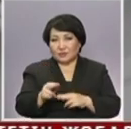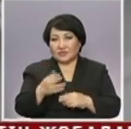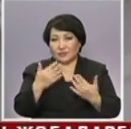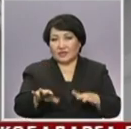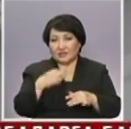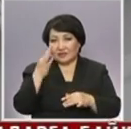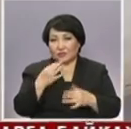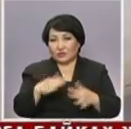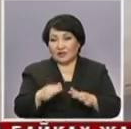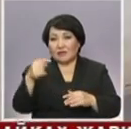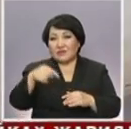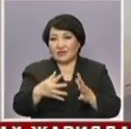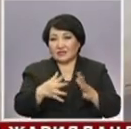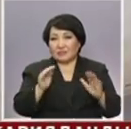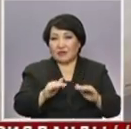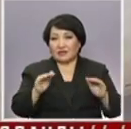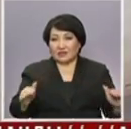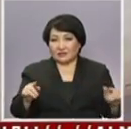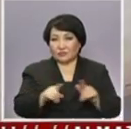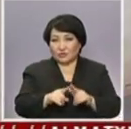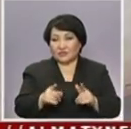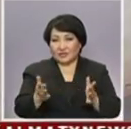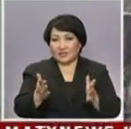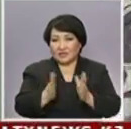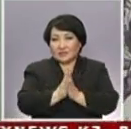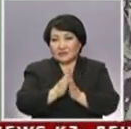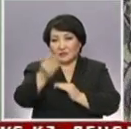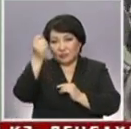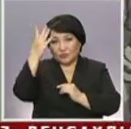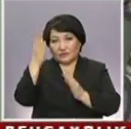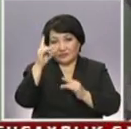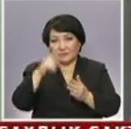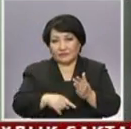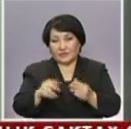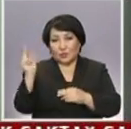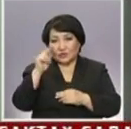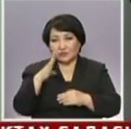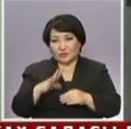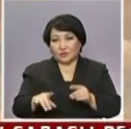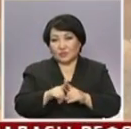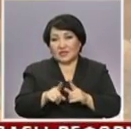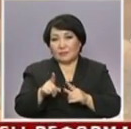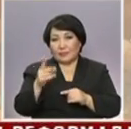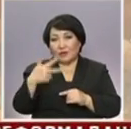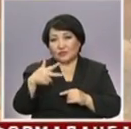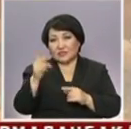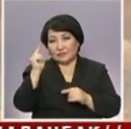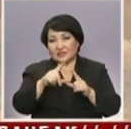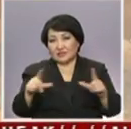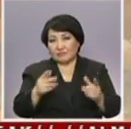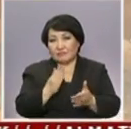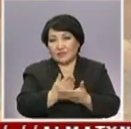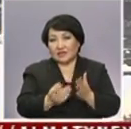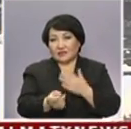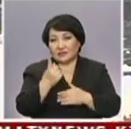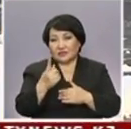1000-нан астам баланың осы мектепте бісміллә деп оқуына тура келеді. Әуез ауданы бойынша 32 мектеп бар екен. Оның төртеуіне күрделі